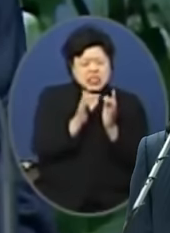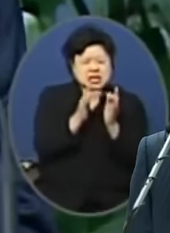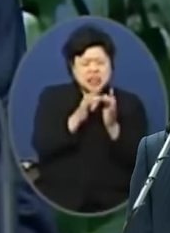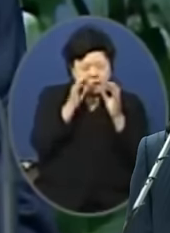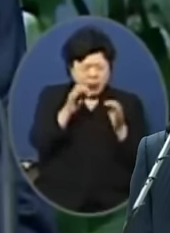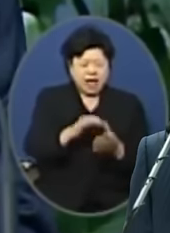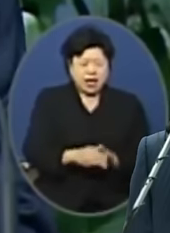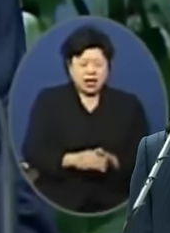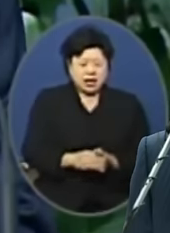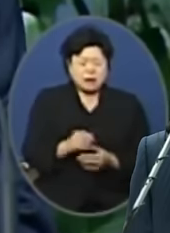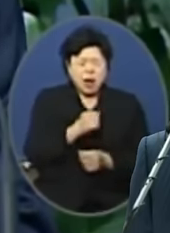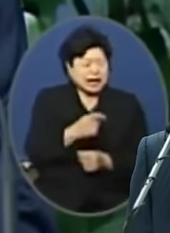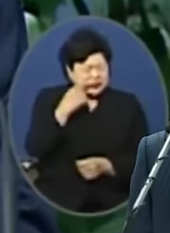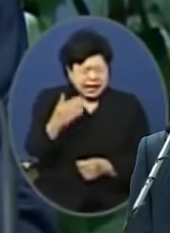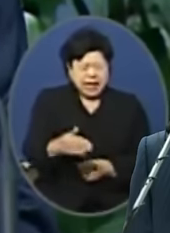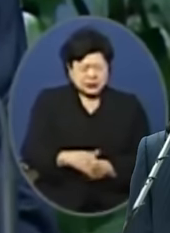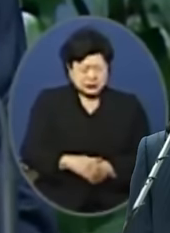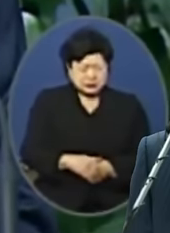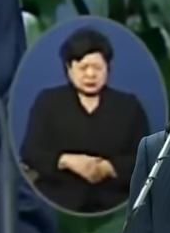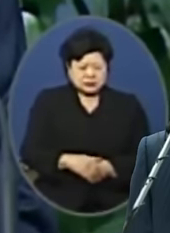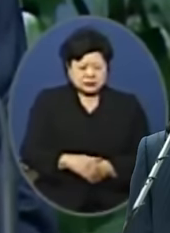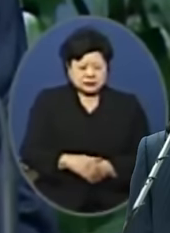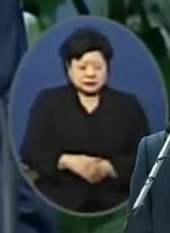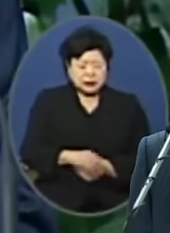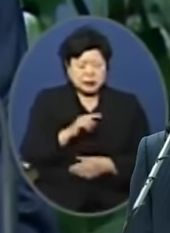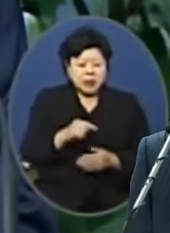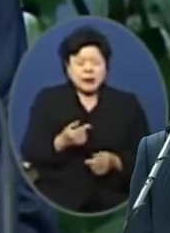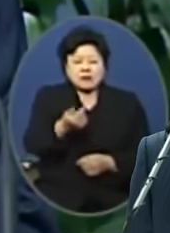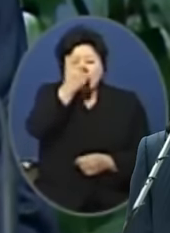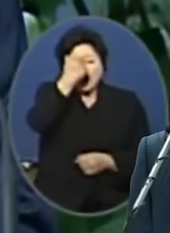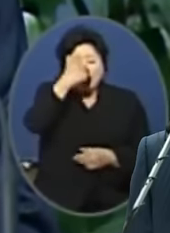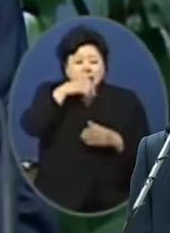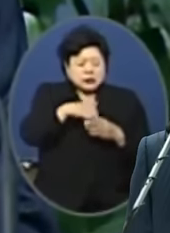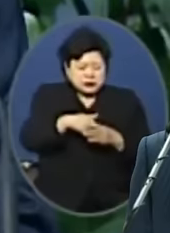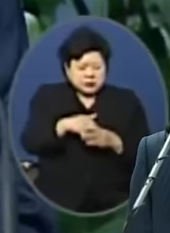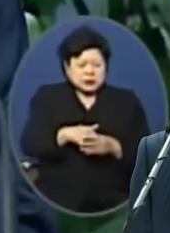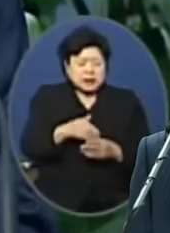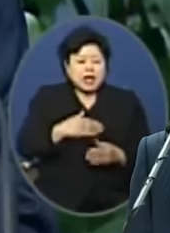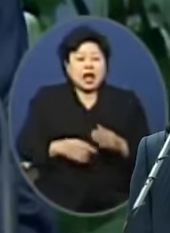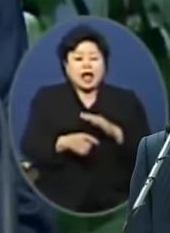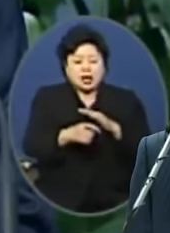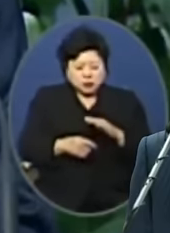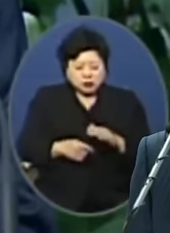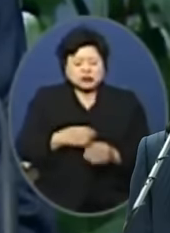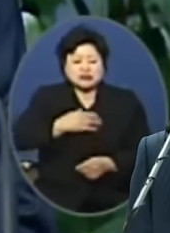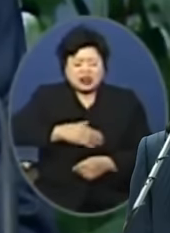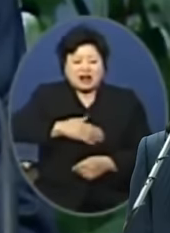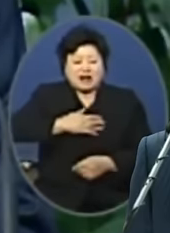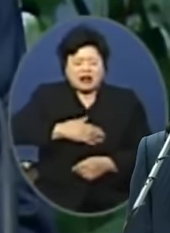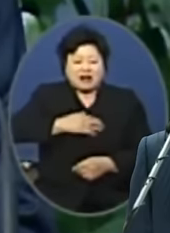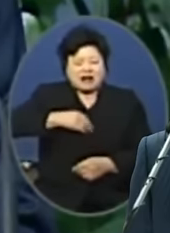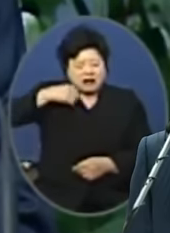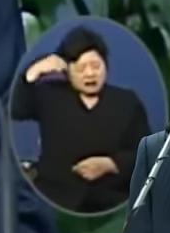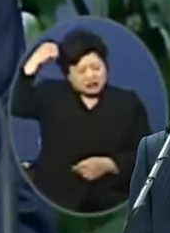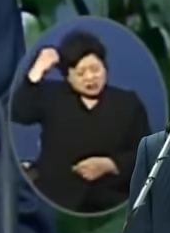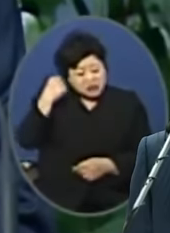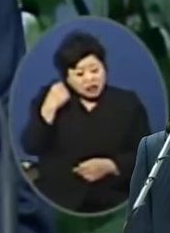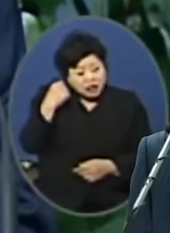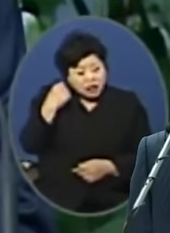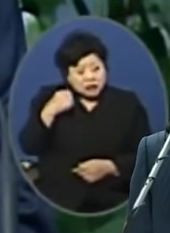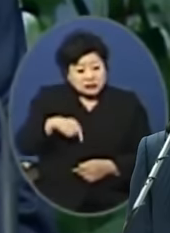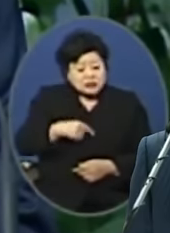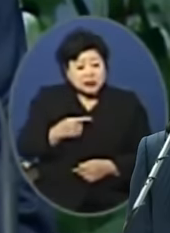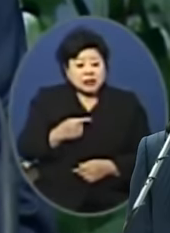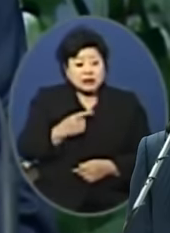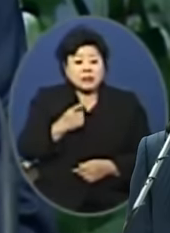들여다보고 앉아서 뭘 하겠느냐 그러면 그 마음속에 뭐가 심어지는 거냐면 도둑질만 하고 먹고 살아라는 게 심어져가지고서 자기가 자기